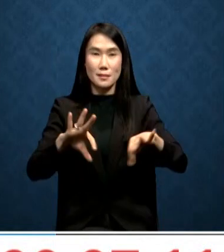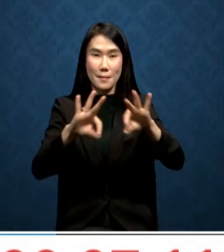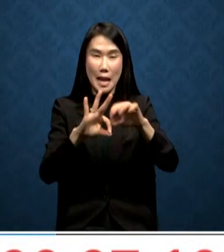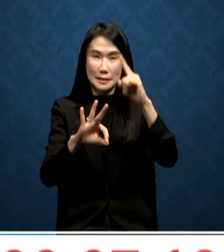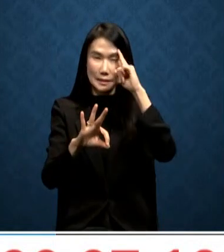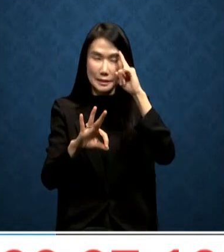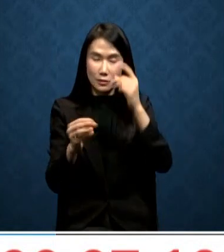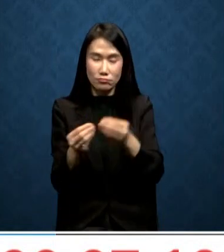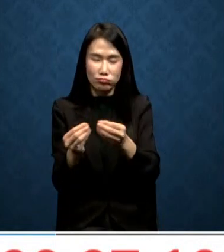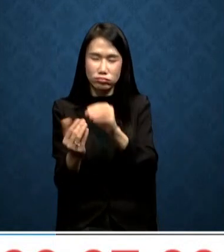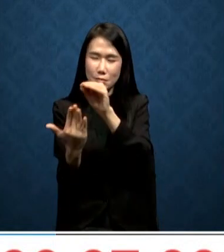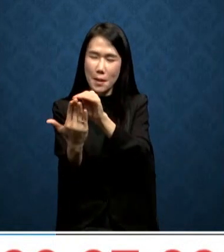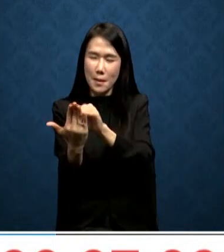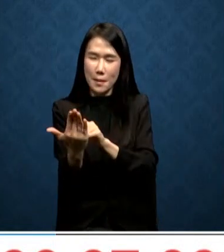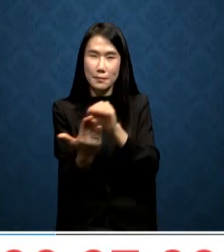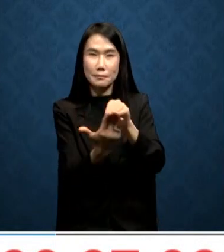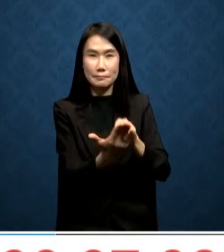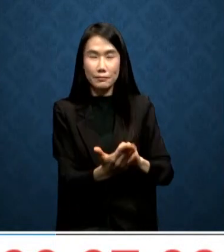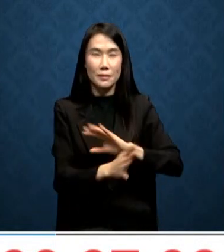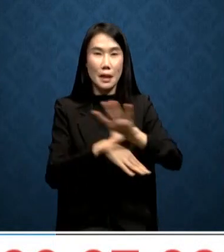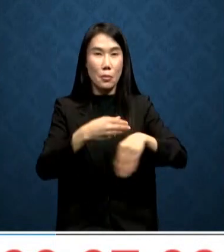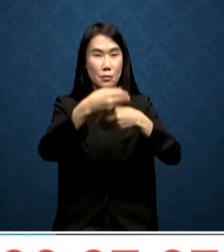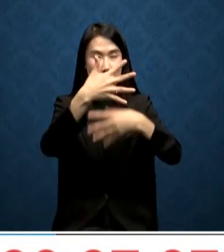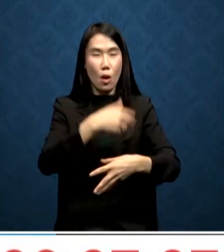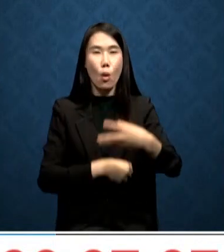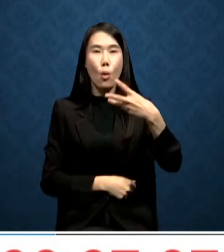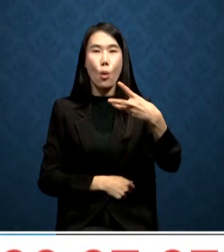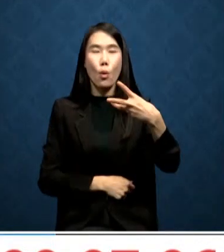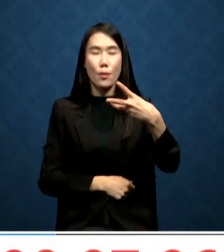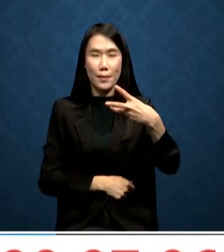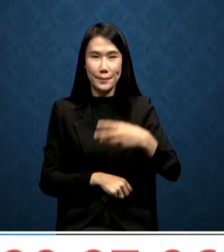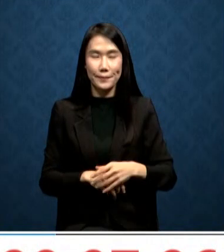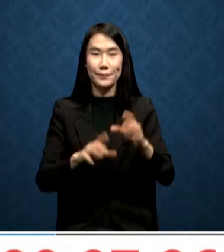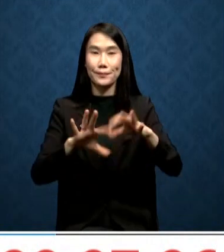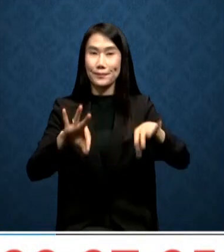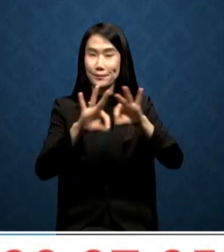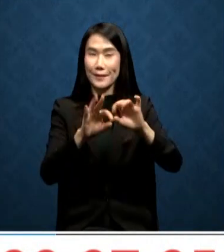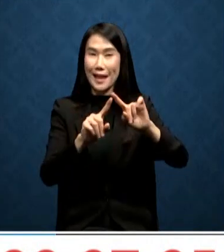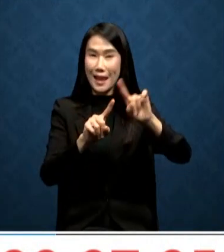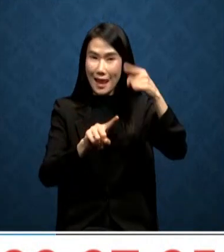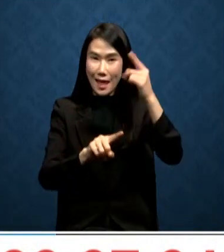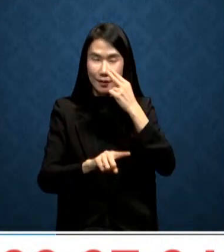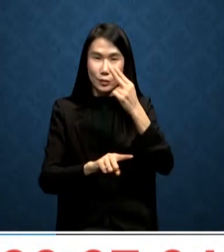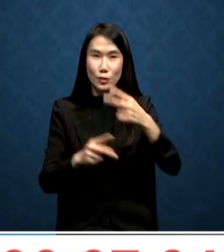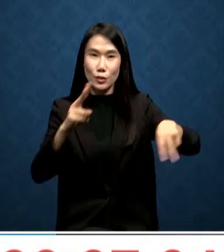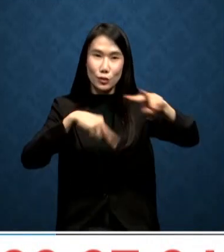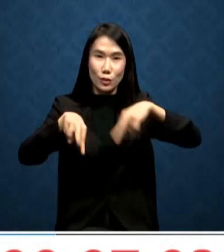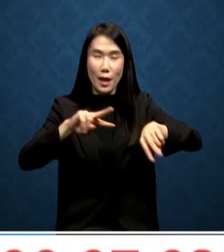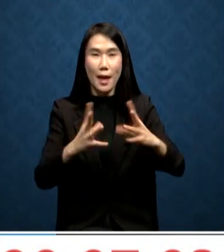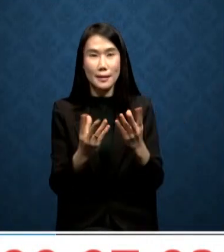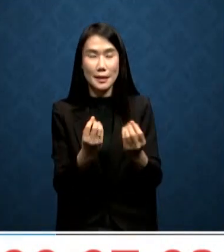ทำนะครับซึ่งก็มีอยู่6ประเด็นสำคัญประเด็นแรกก็เกี่ยวกับการอนุรักษ์และคุ้มครองพื้น